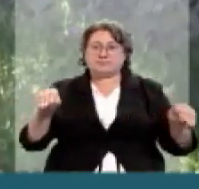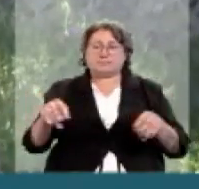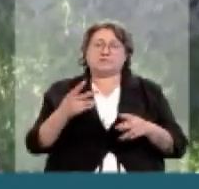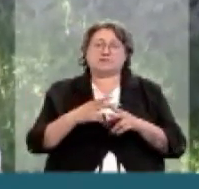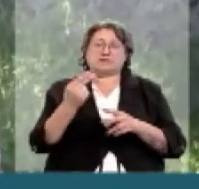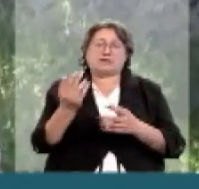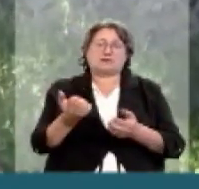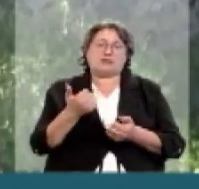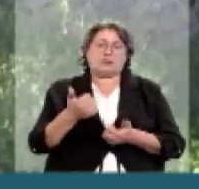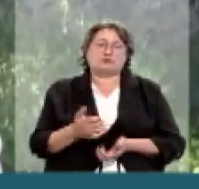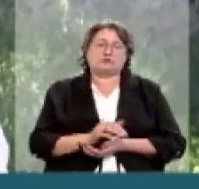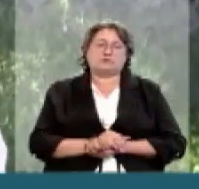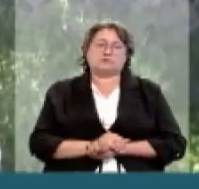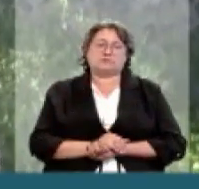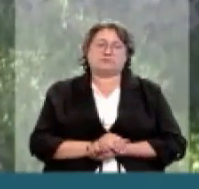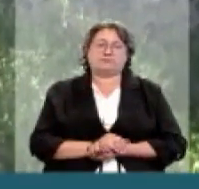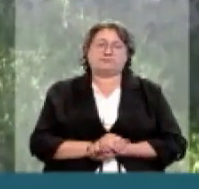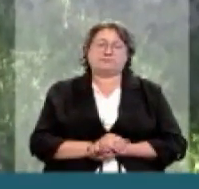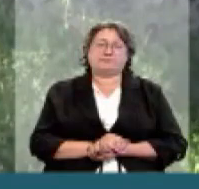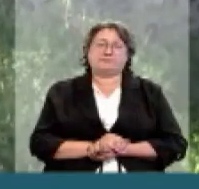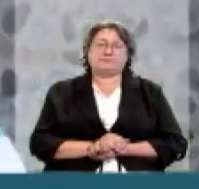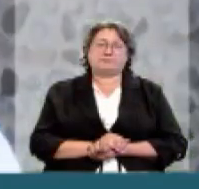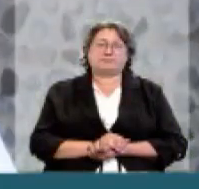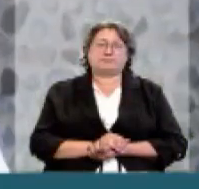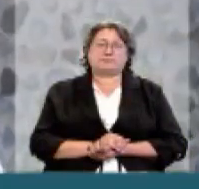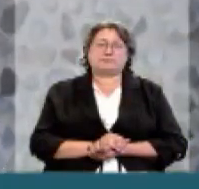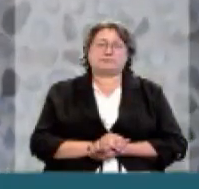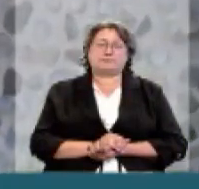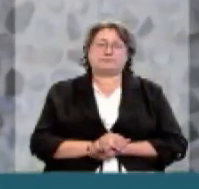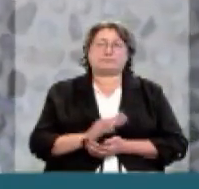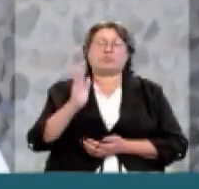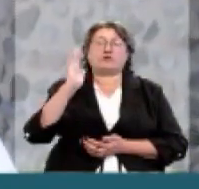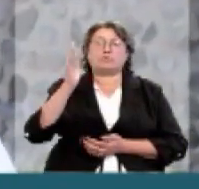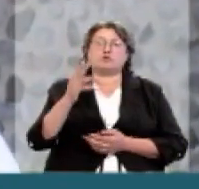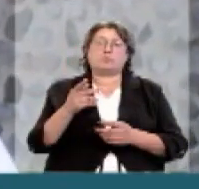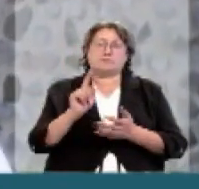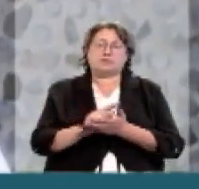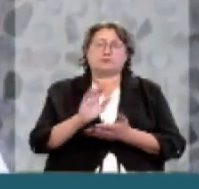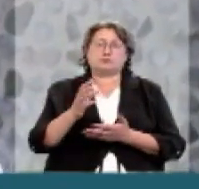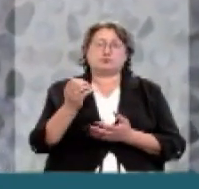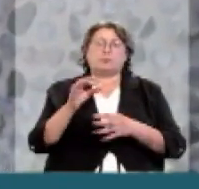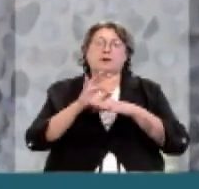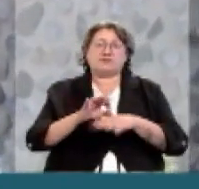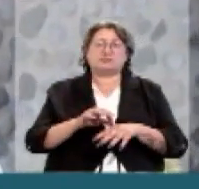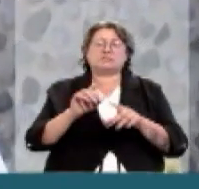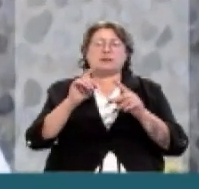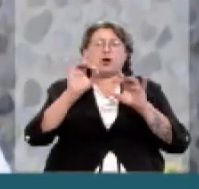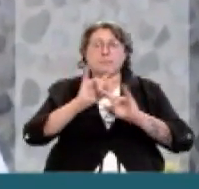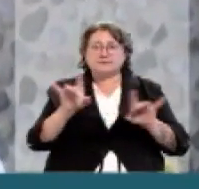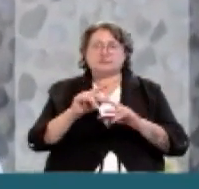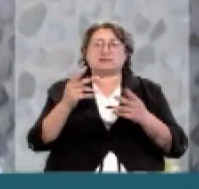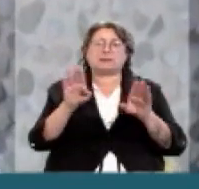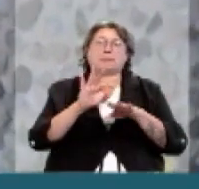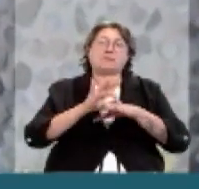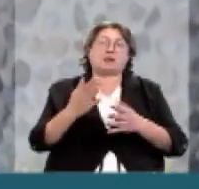Осы жоба бойынша алда да жұмысты атқаратын боламыз. Осы акцияларды өткізгенде біз міндетті түрде өзімізбен